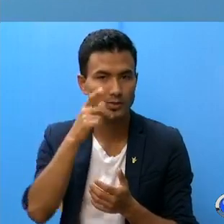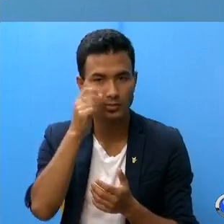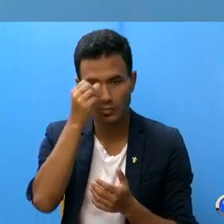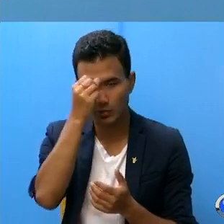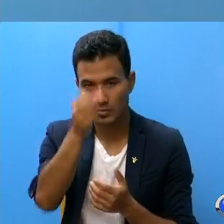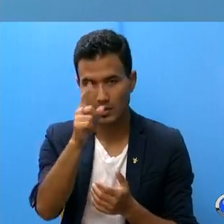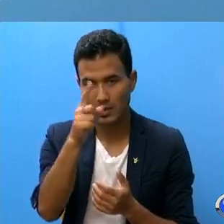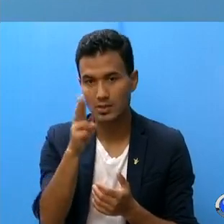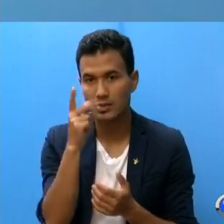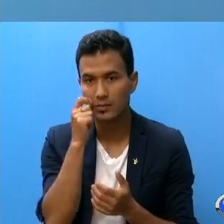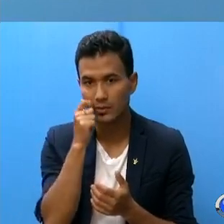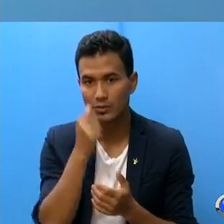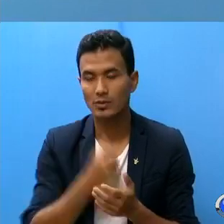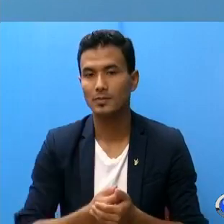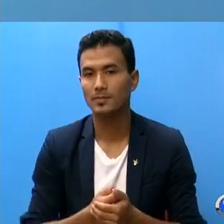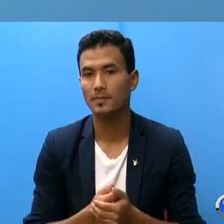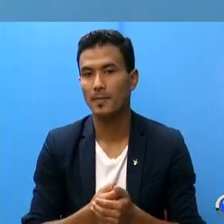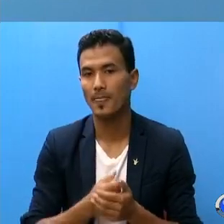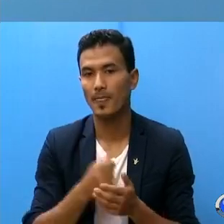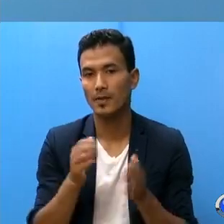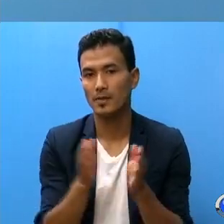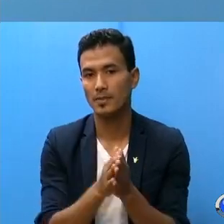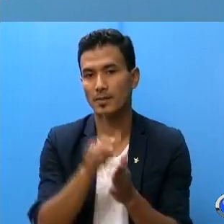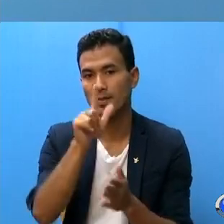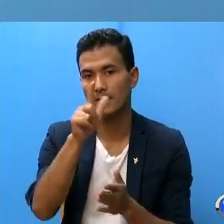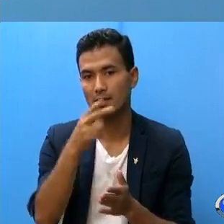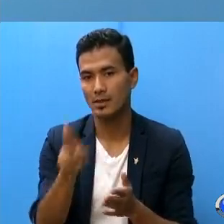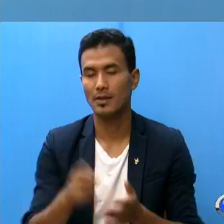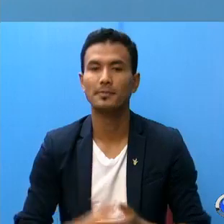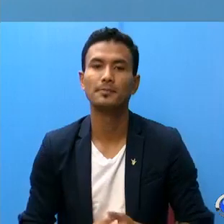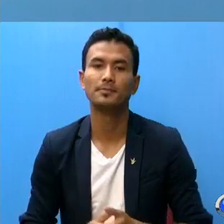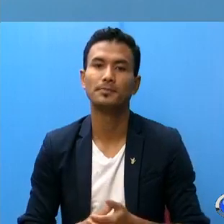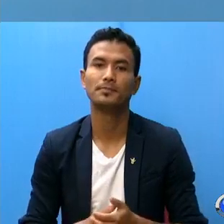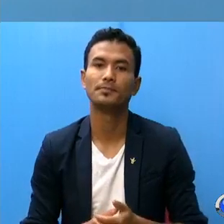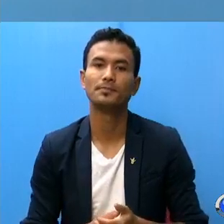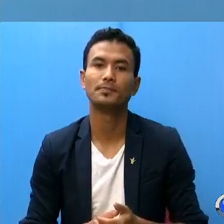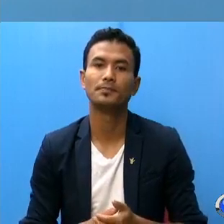पूर्वा को एक जना पुरुष गरी जम्मा साथ जना अनुँचा